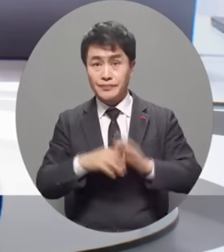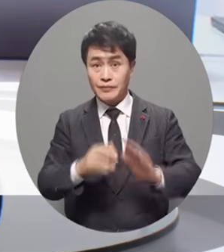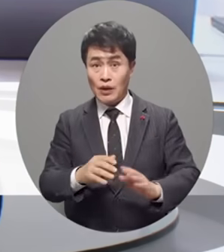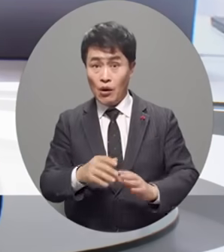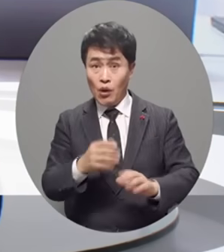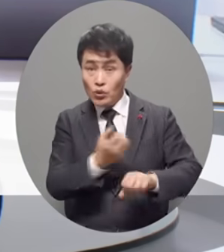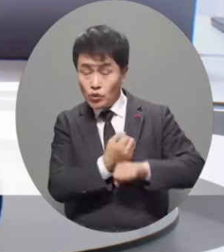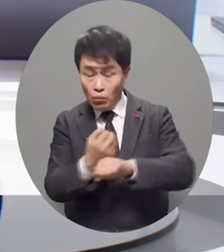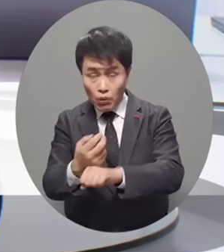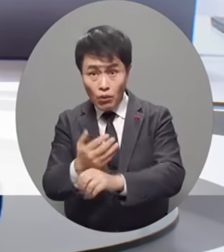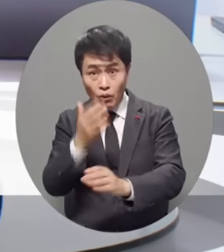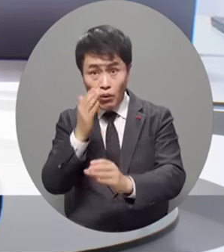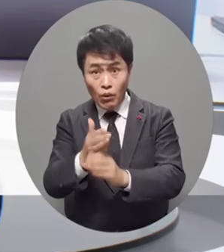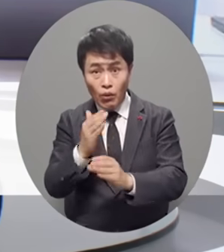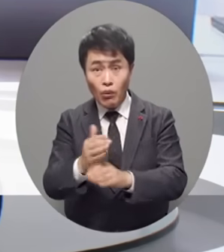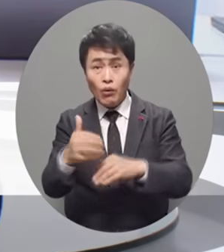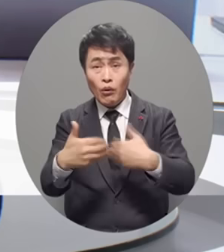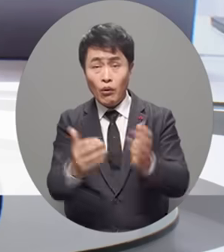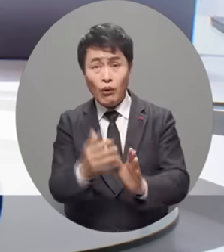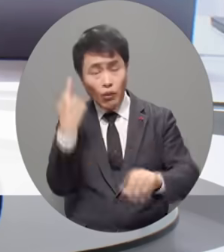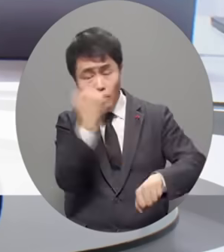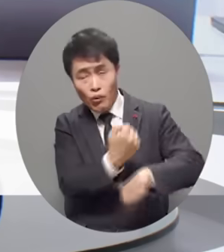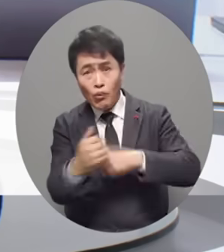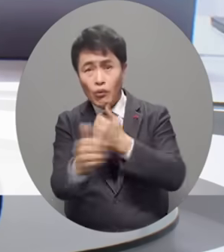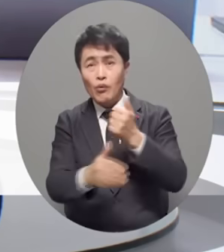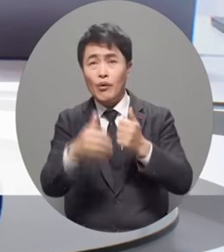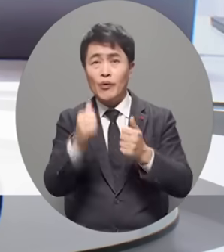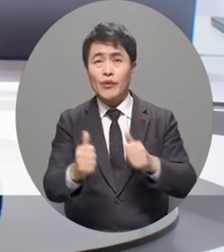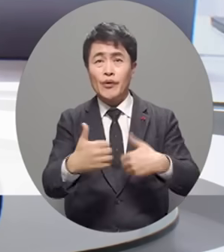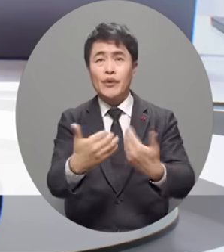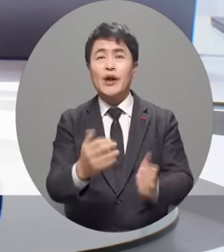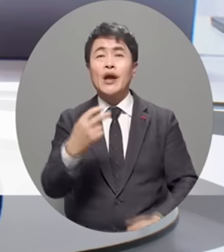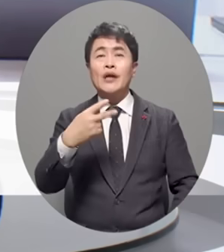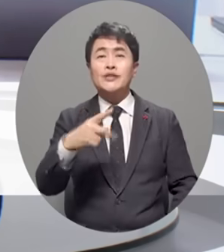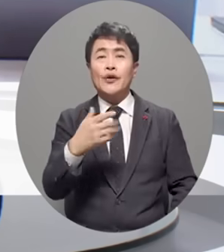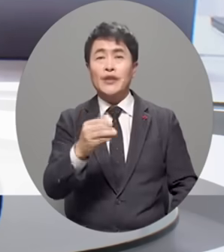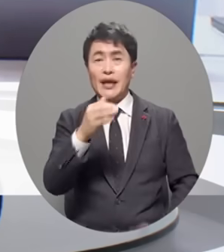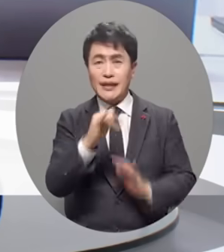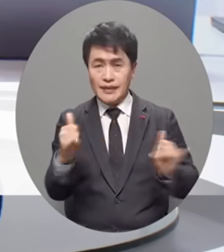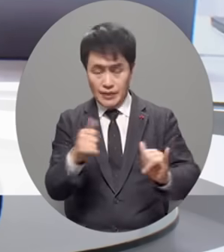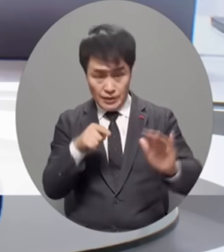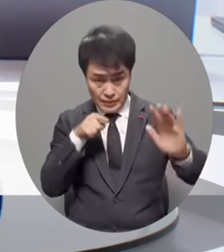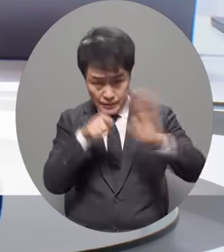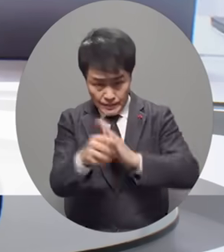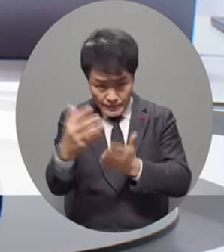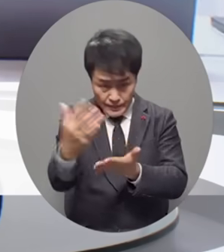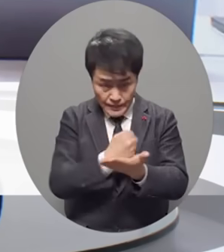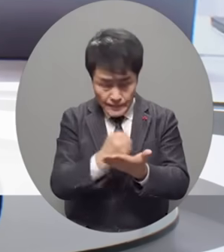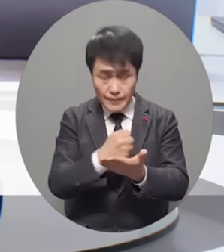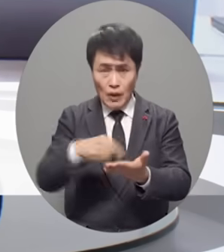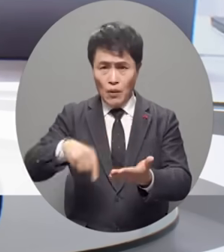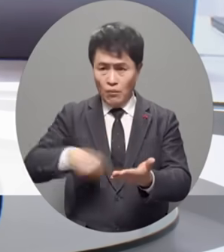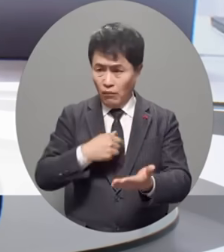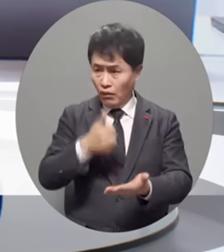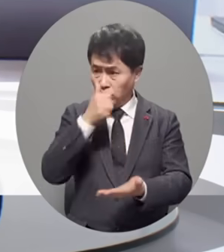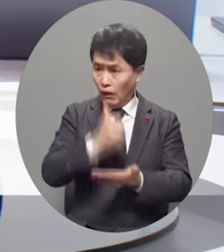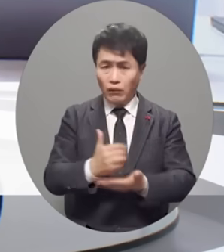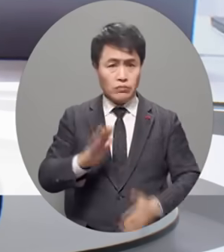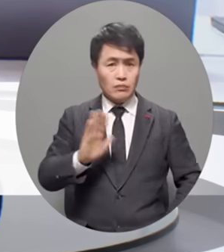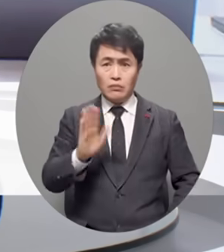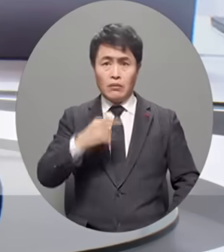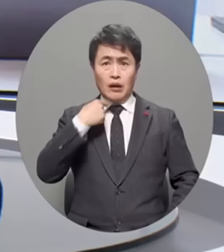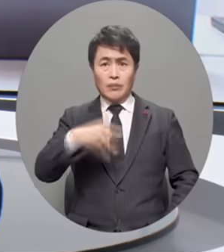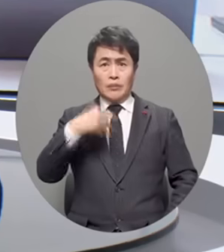전달 상대로 지목된 선대인 경제연구소 소장 선대인 씨 역시 압수수색했습니다. 당사자들은 혐의를 강하게 부인하고